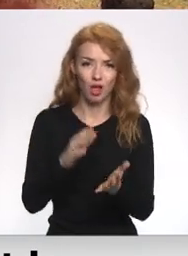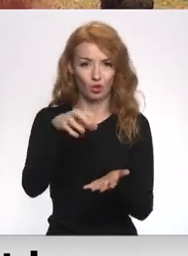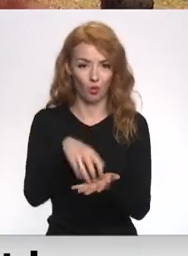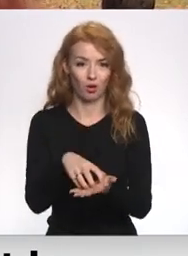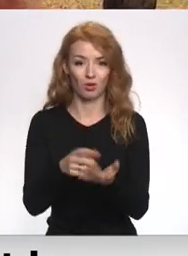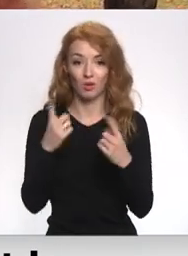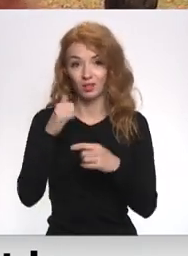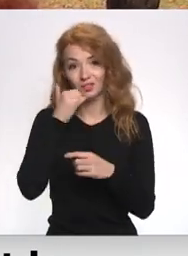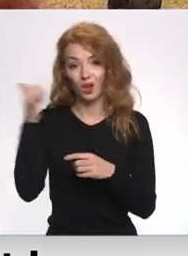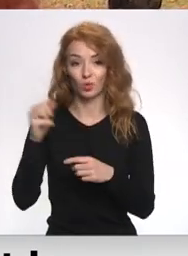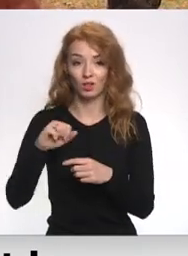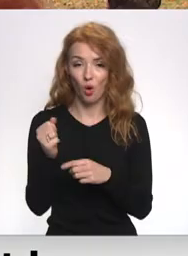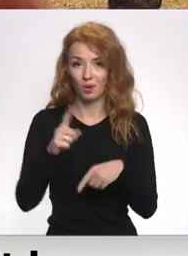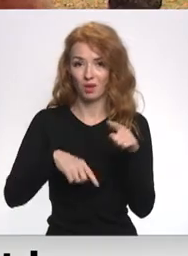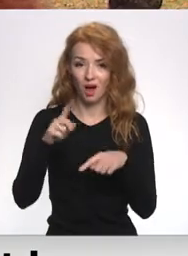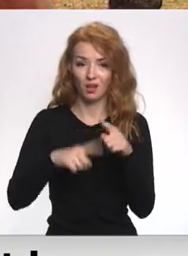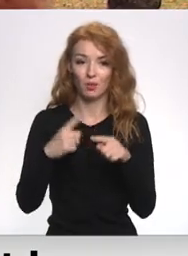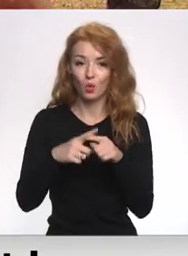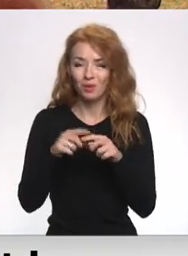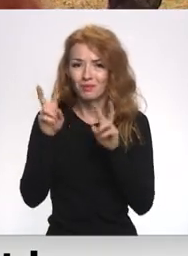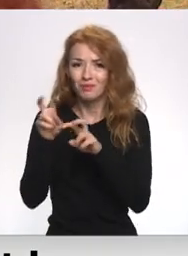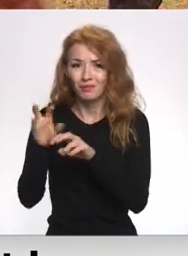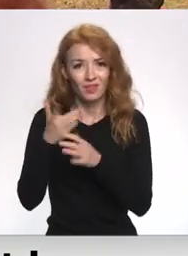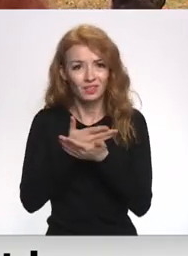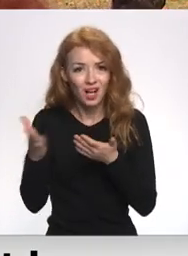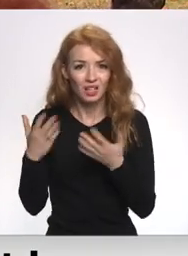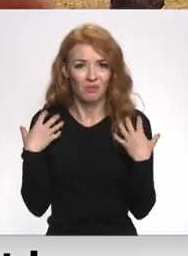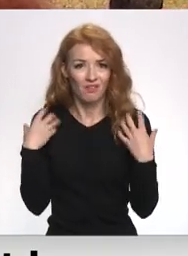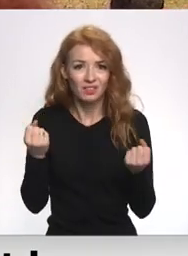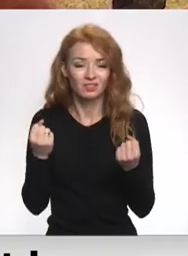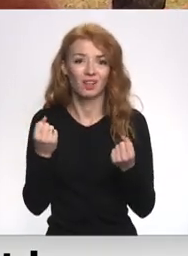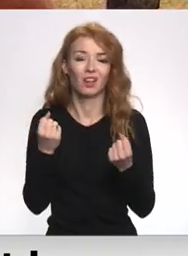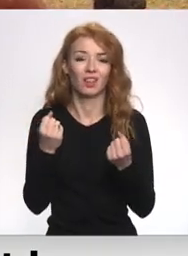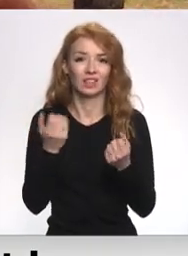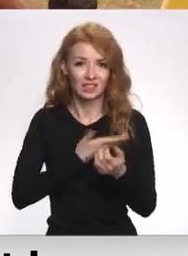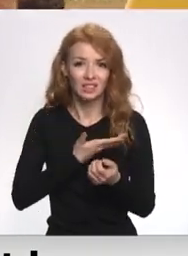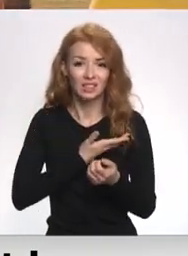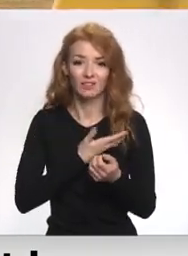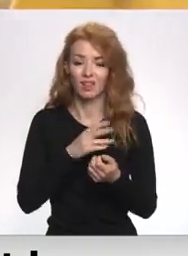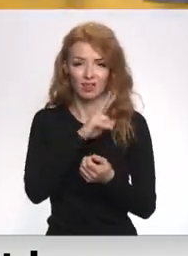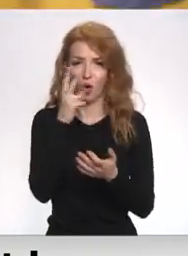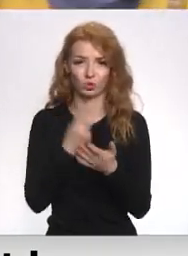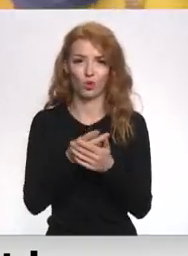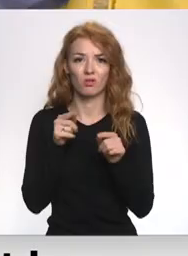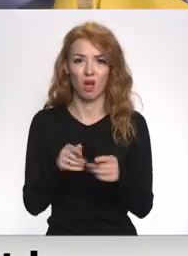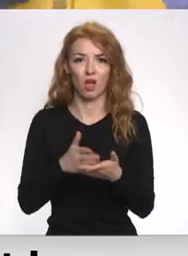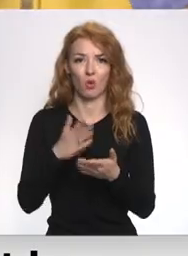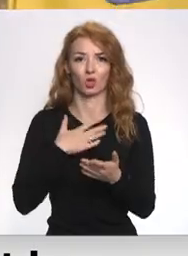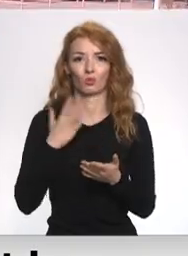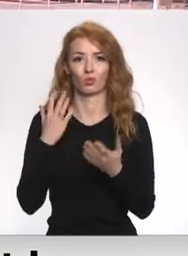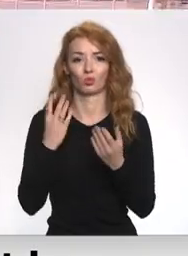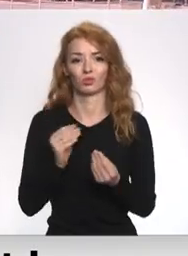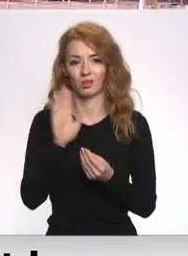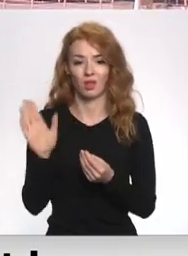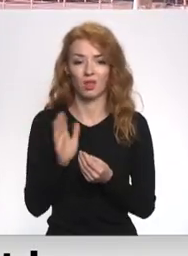šobrīd apzvanu savus draugus un radus pārliecinos, ka viņi ir dzīvi un veseli. Es nedomāju, ka tādām lietām jānotiek 21. Gadsimtā.